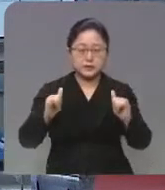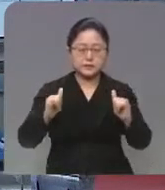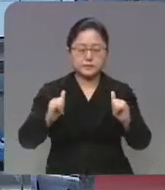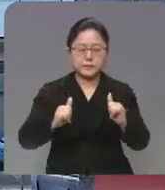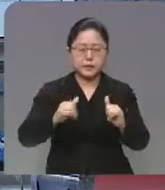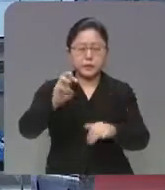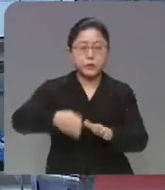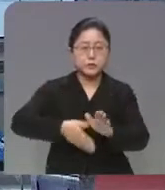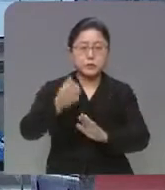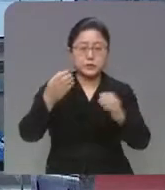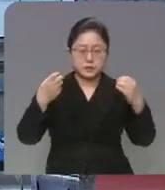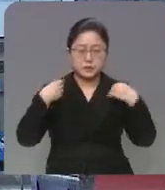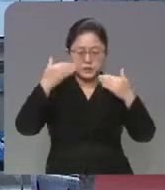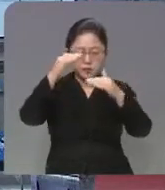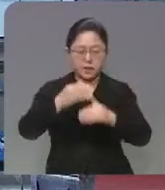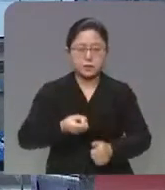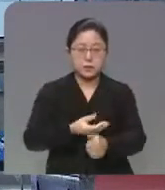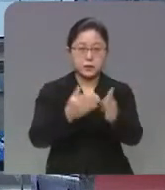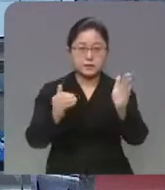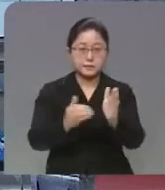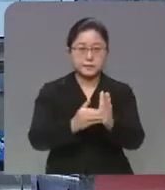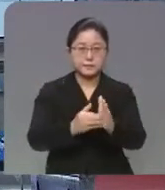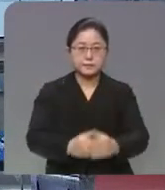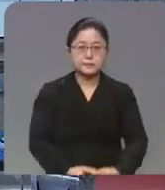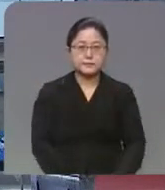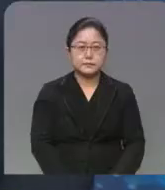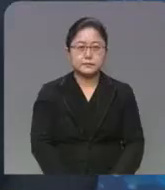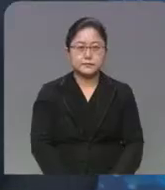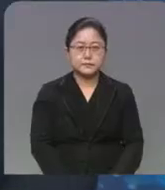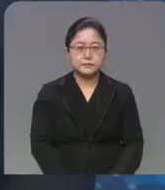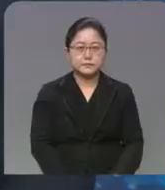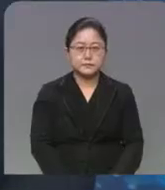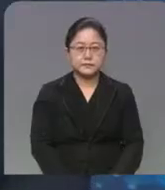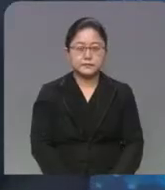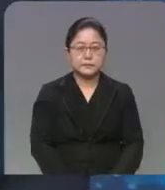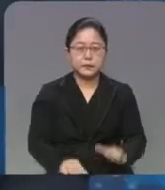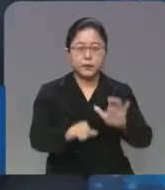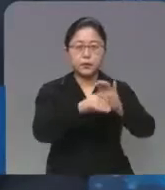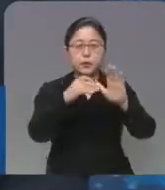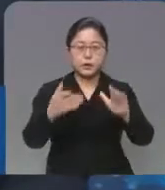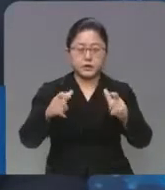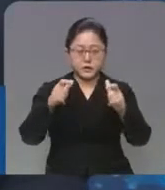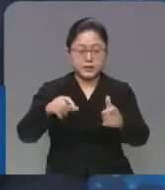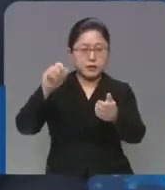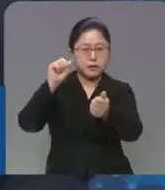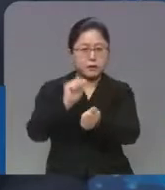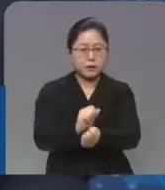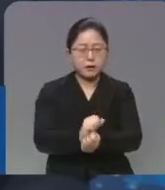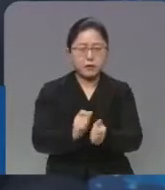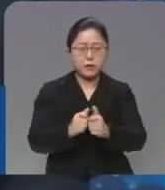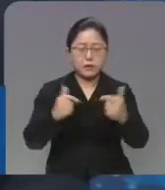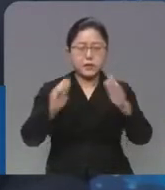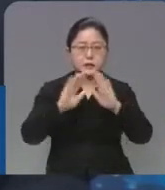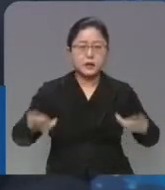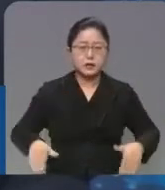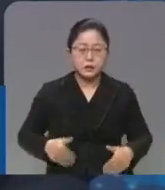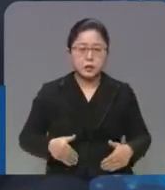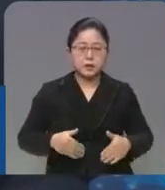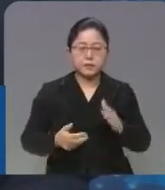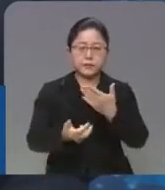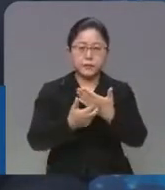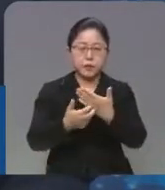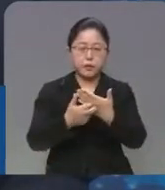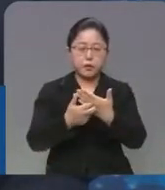지금까지 광주시청에서 KBS 뉴스 김정대입니다. 코로나19 지역 감염이 확산하자 전라남도가